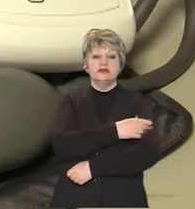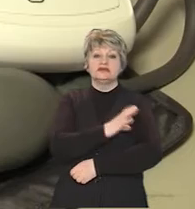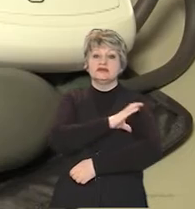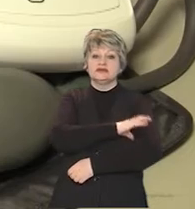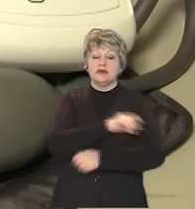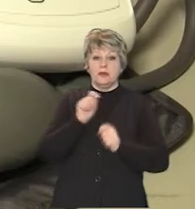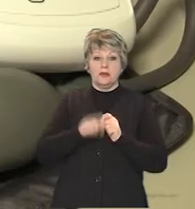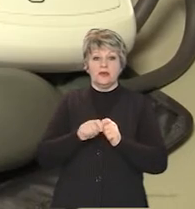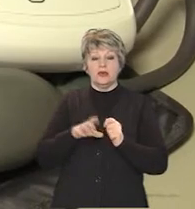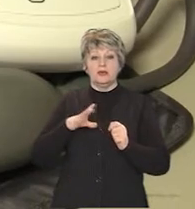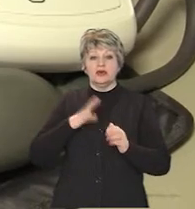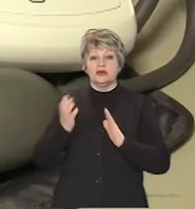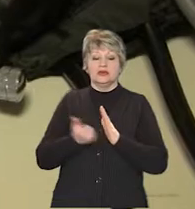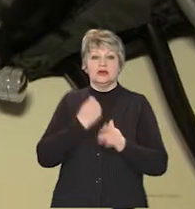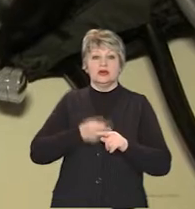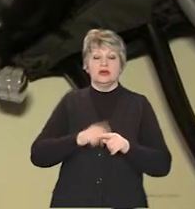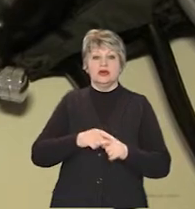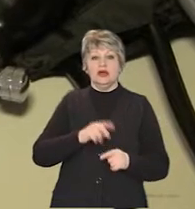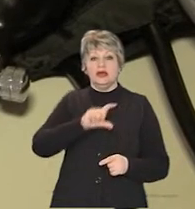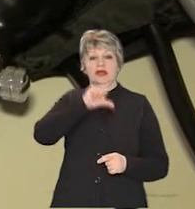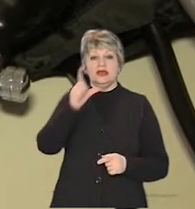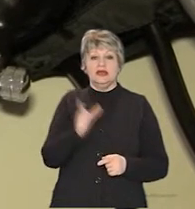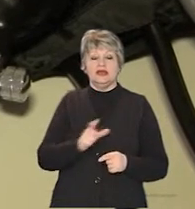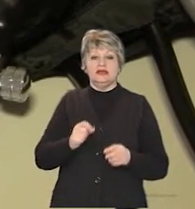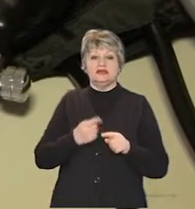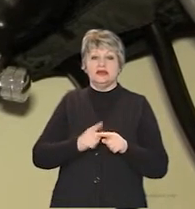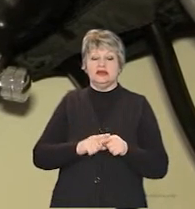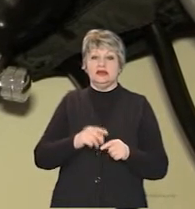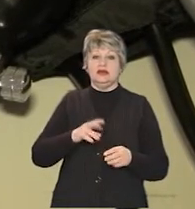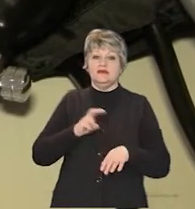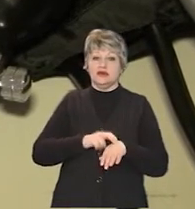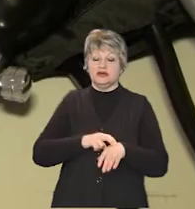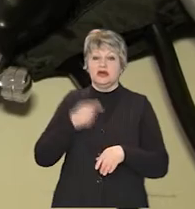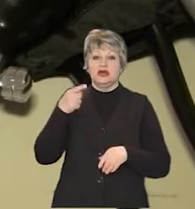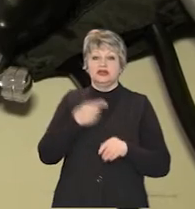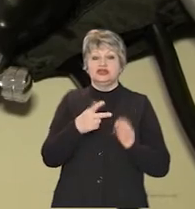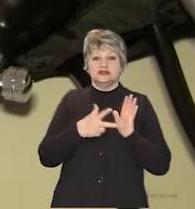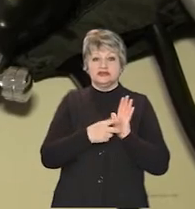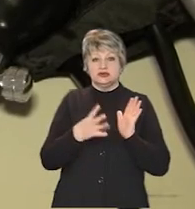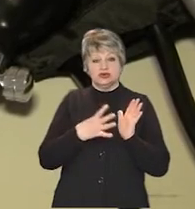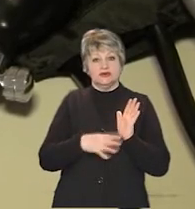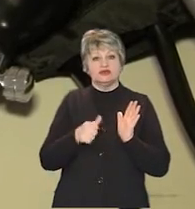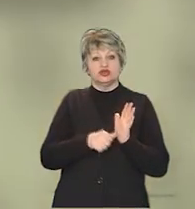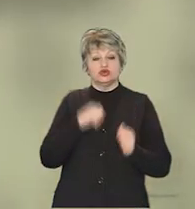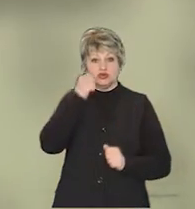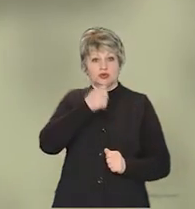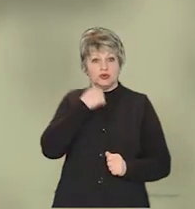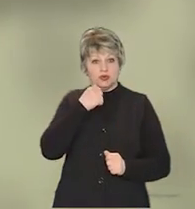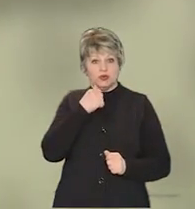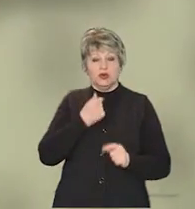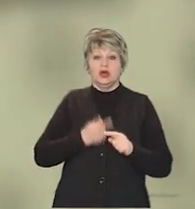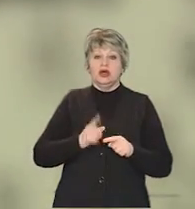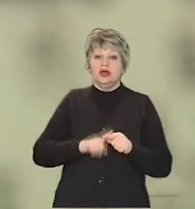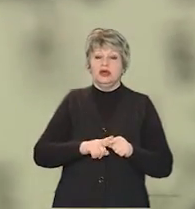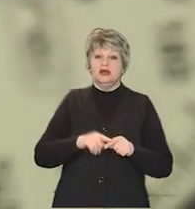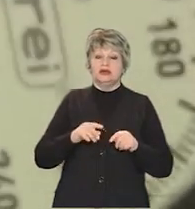Медичний вимірювальний пристрій був винайдений італійським лікарем Сципіоне Ріварочі у 1896 році.